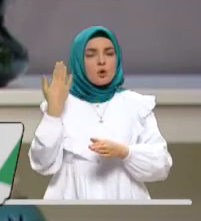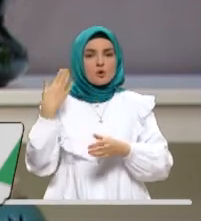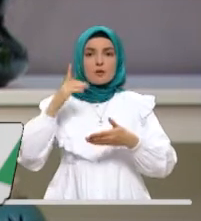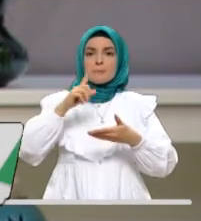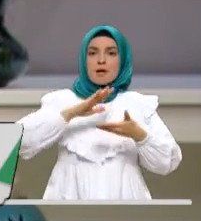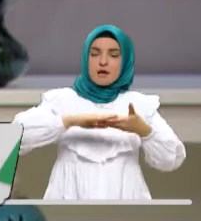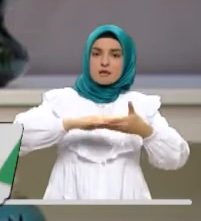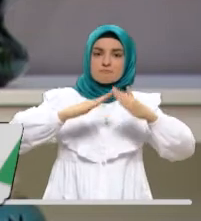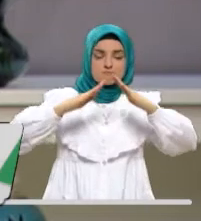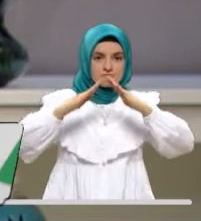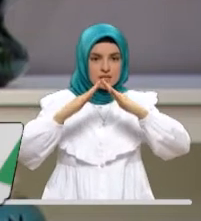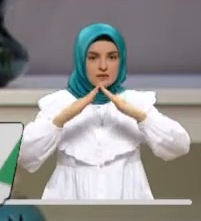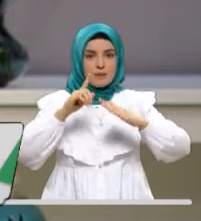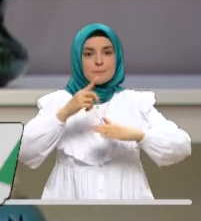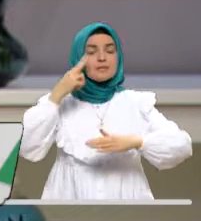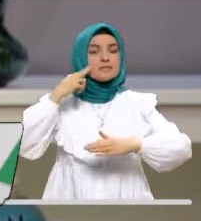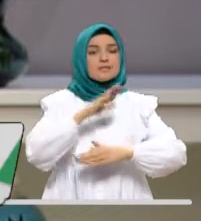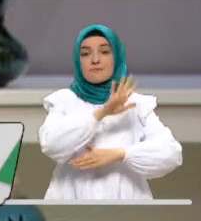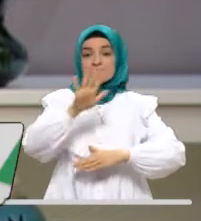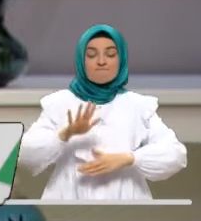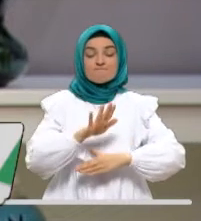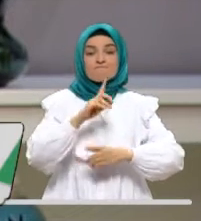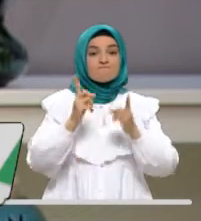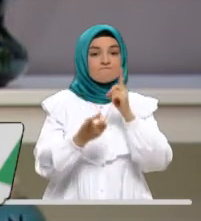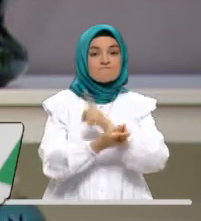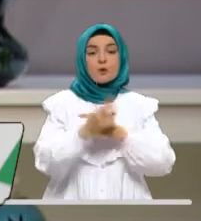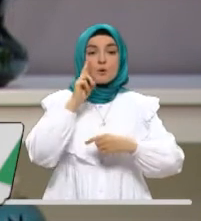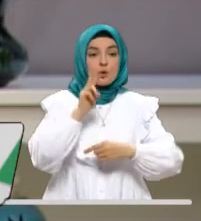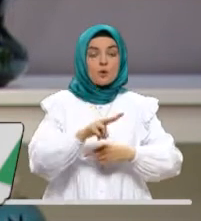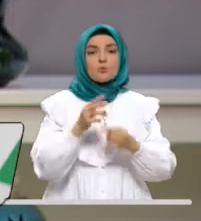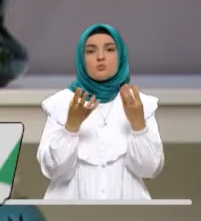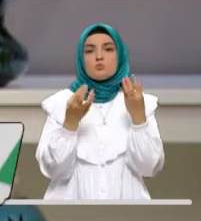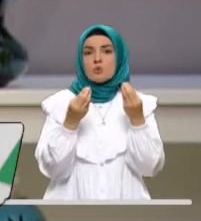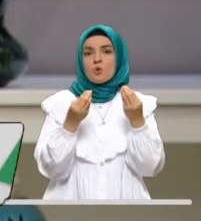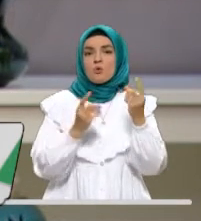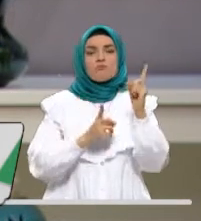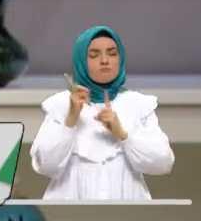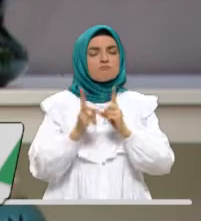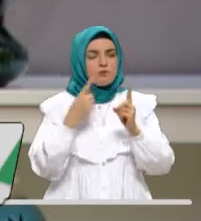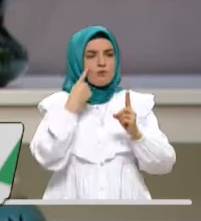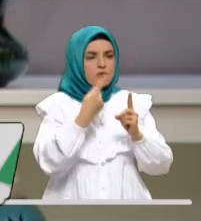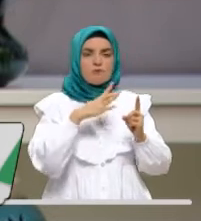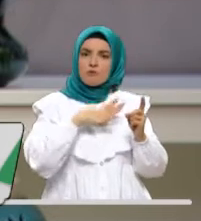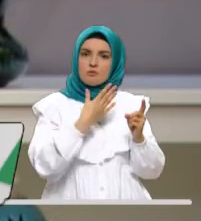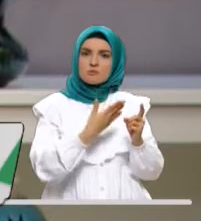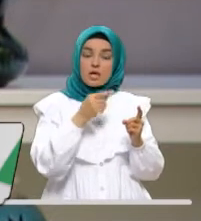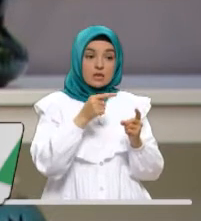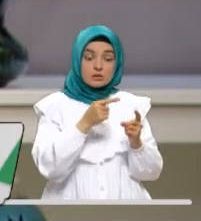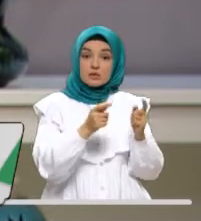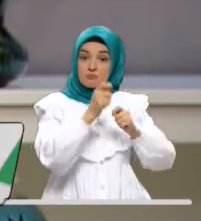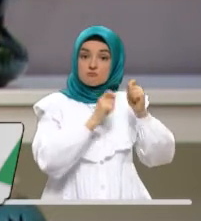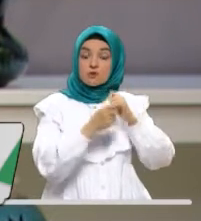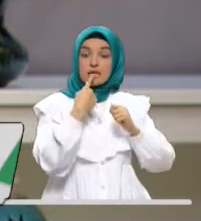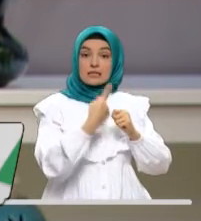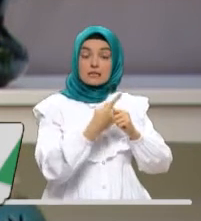arkadaşımın evinde bir temizlik malzemesi gördüm. Çok defa sosyal medyada tanıtımına daha önce rastladığım bir üründü. Evet. Dedim ki sen mi kullanıyorsun, bir